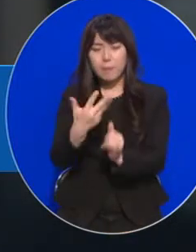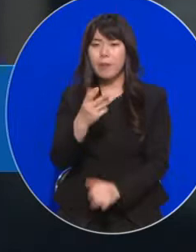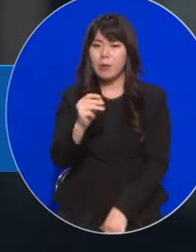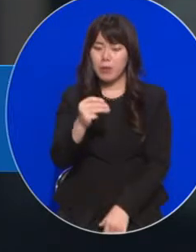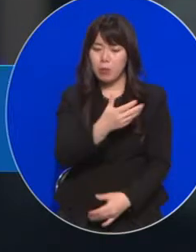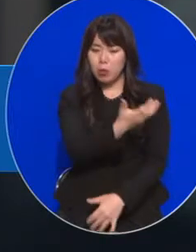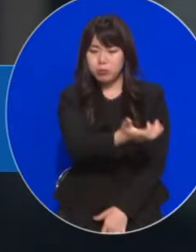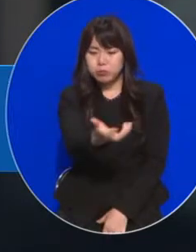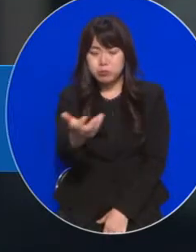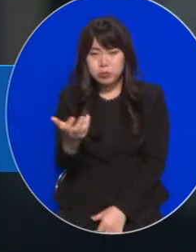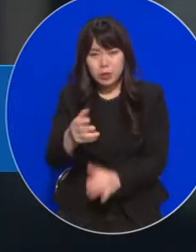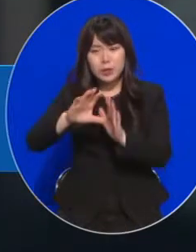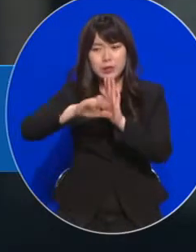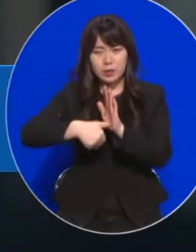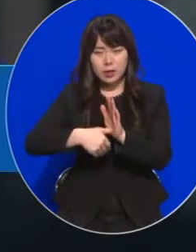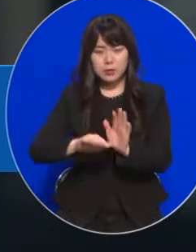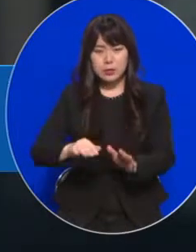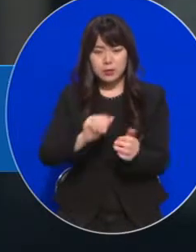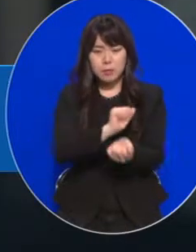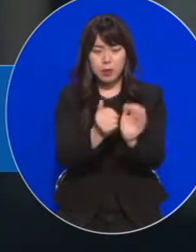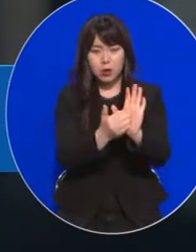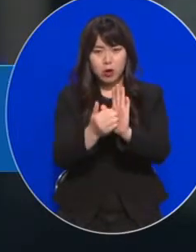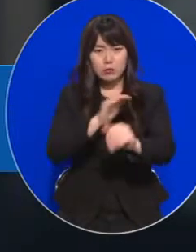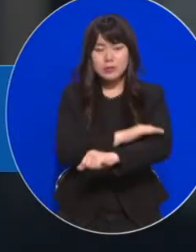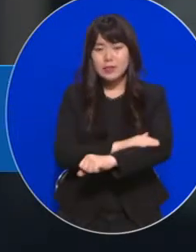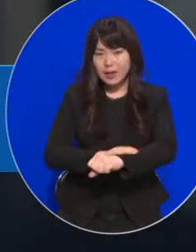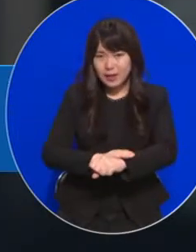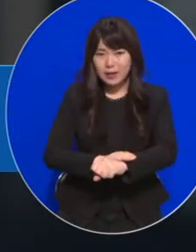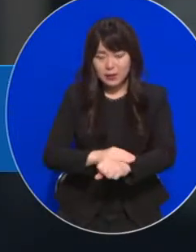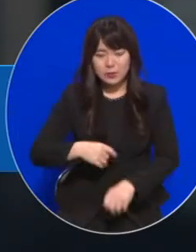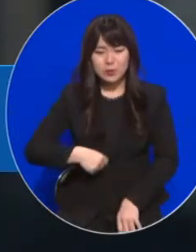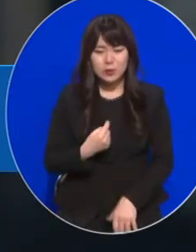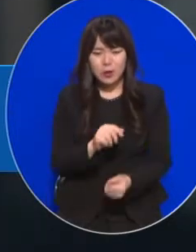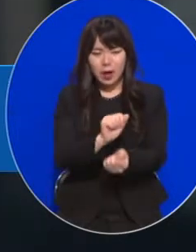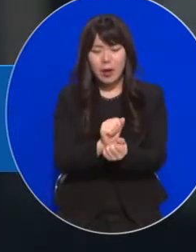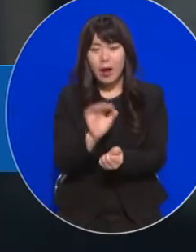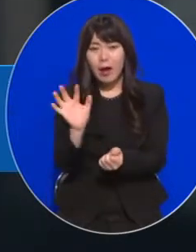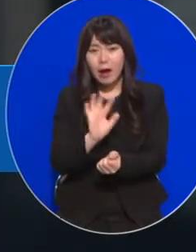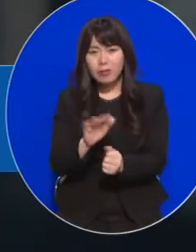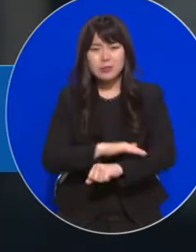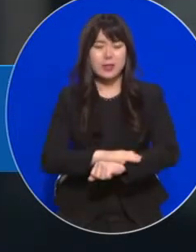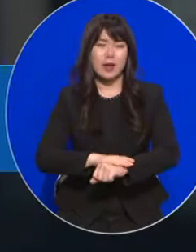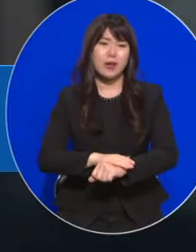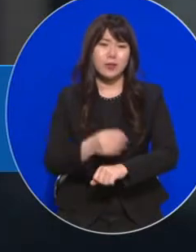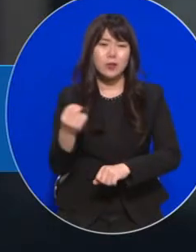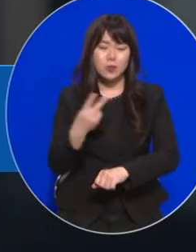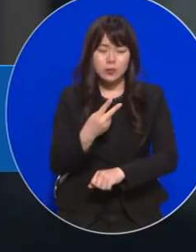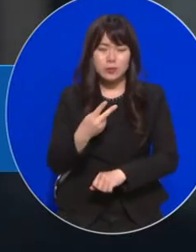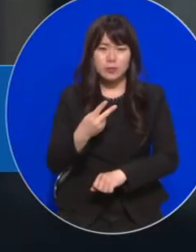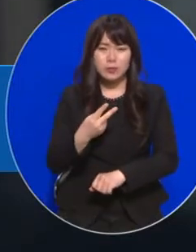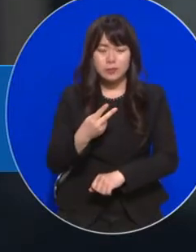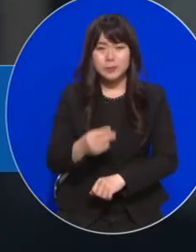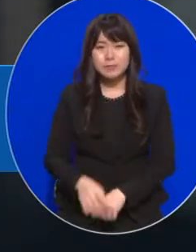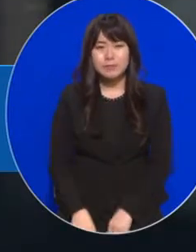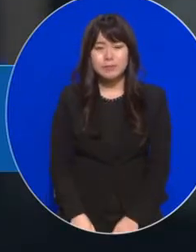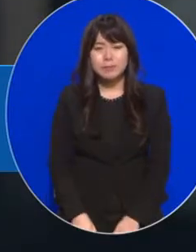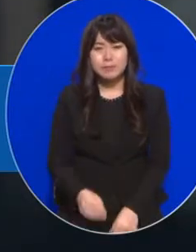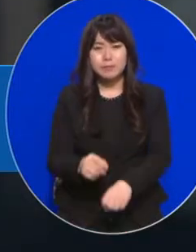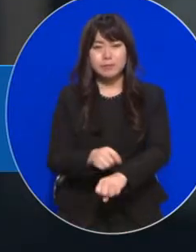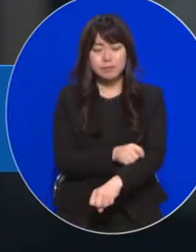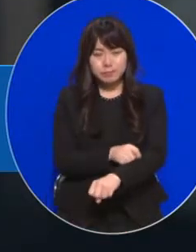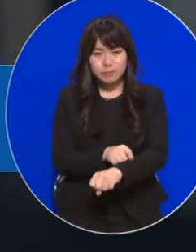방역으로 소방관 스스로의 감염을 막아낸 것도 정말 대단합니다. 특별한